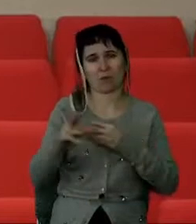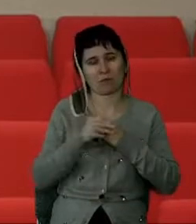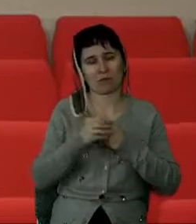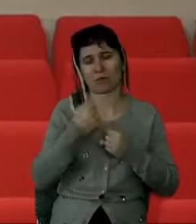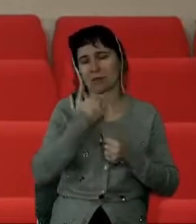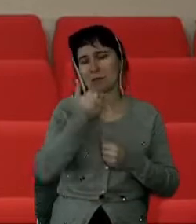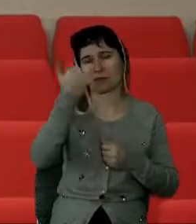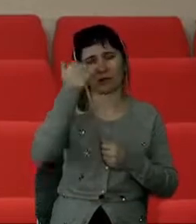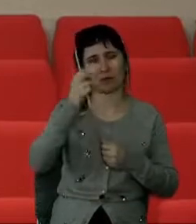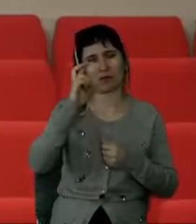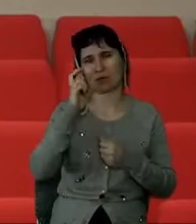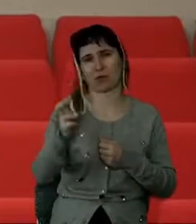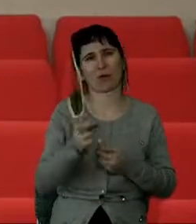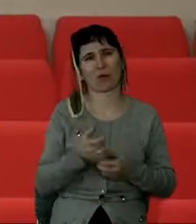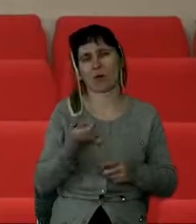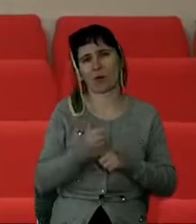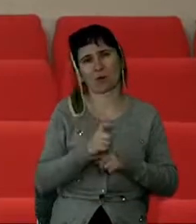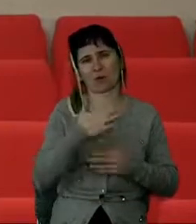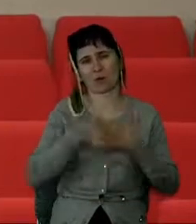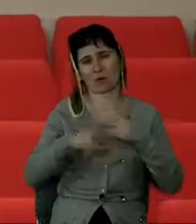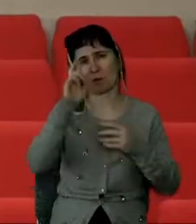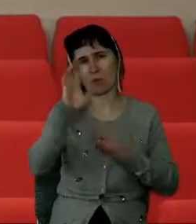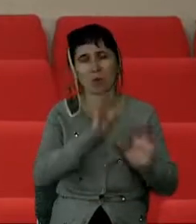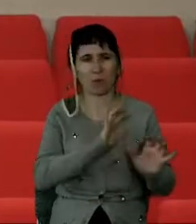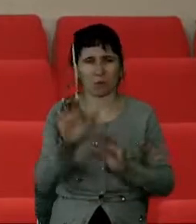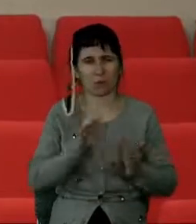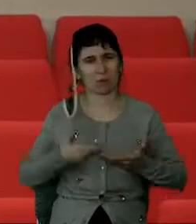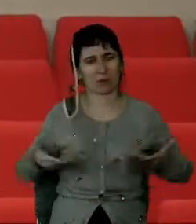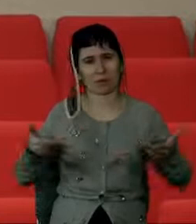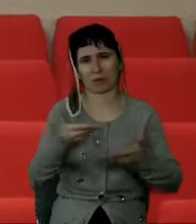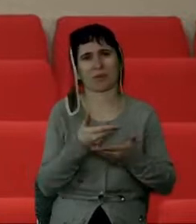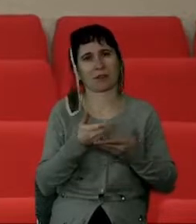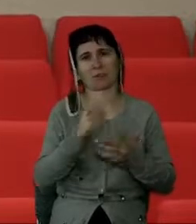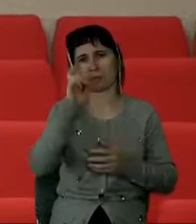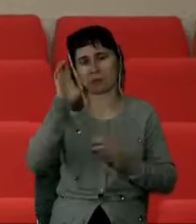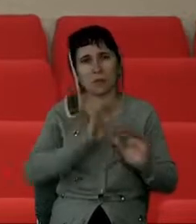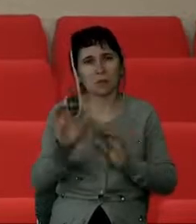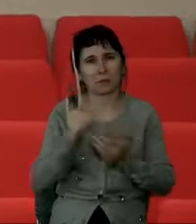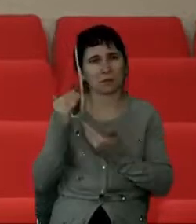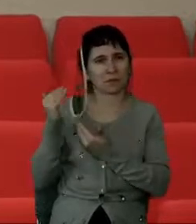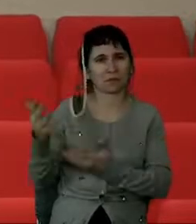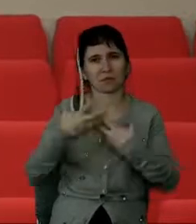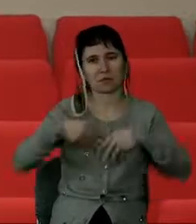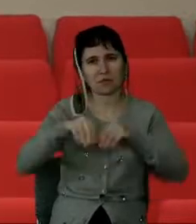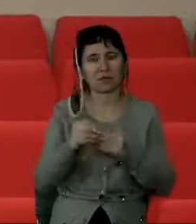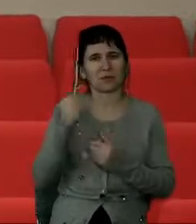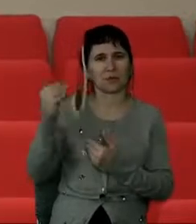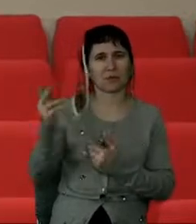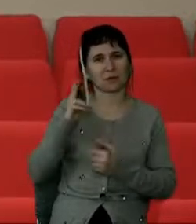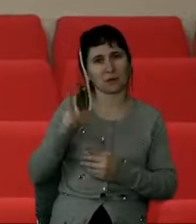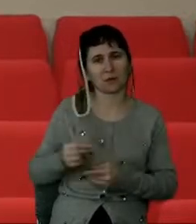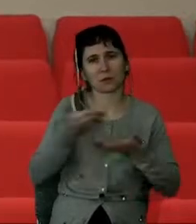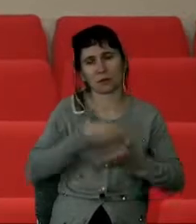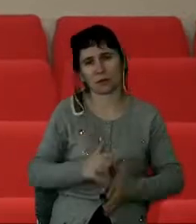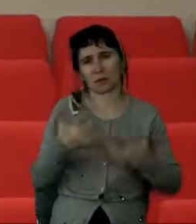вдячне серце. Бог, він потурбувався про нас. Він потурбувався про нашу донечку, народилася